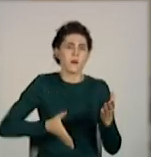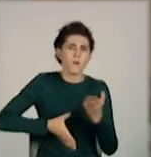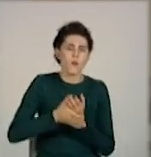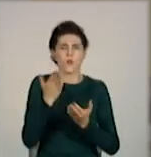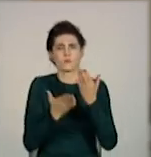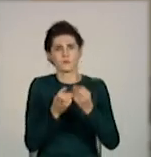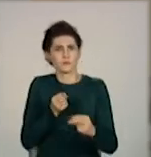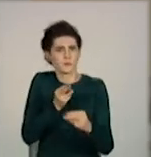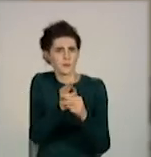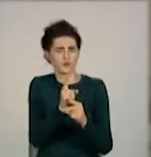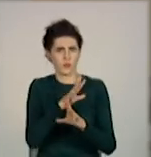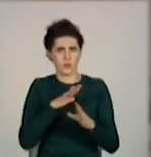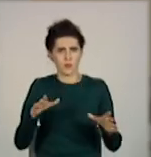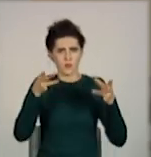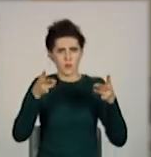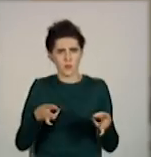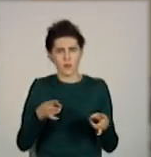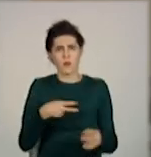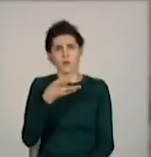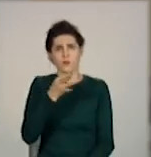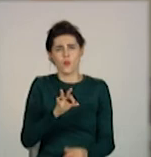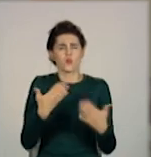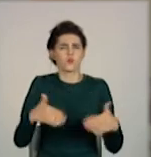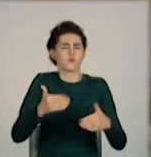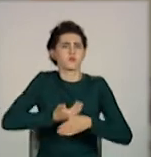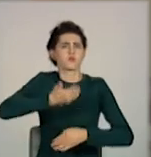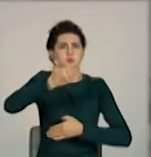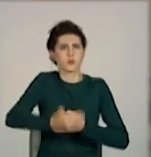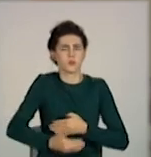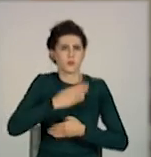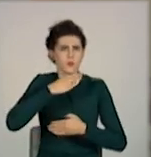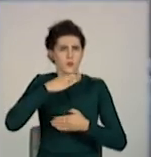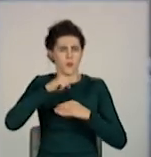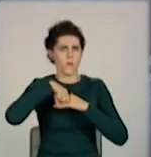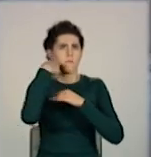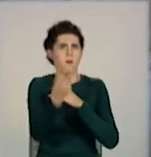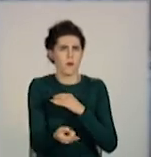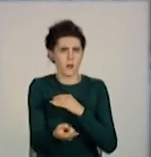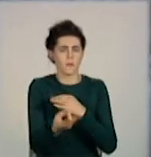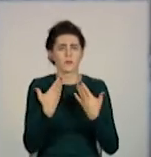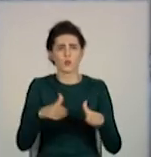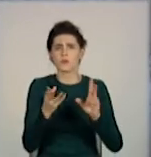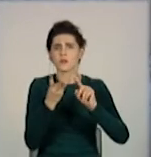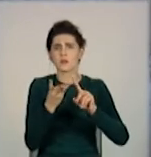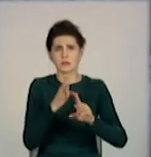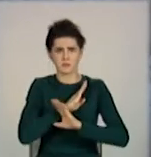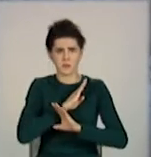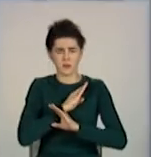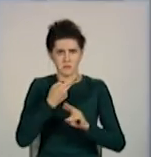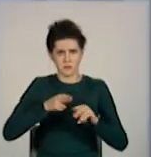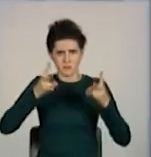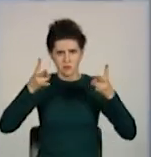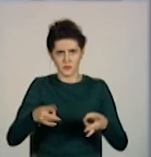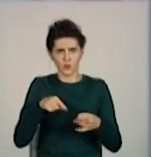завадили ці трагедії. Але було запізно, у цей момент дівчина впала. Це третя смерть біля цієї будівлі за